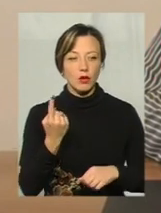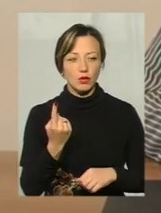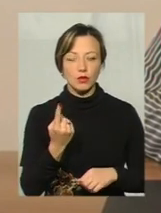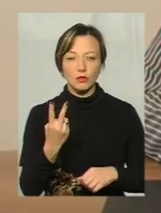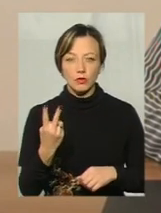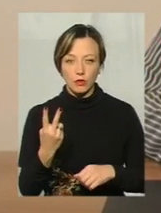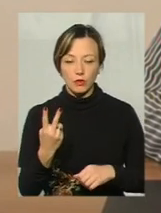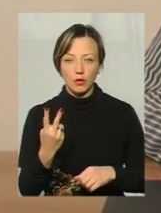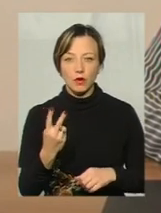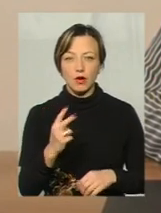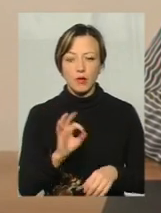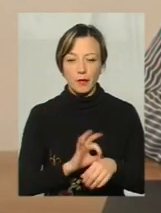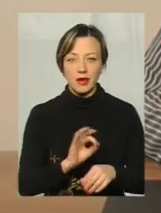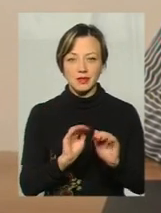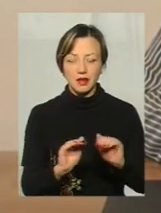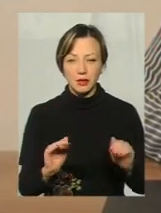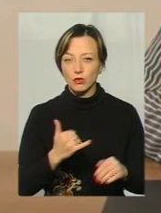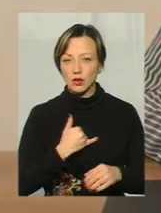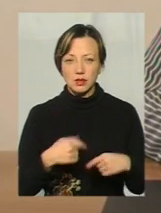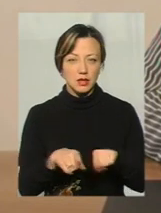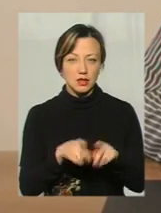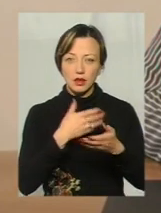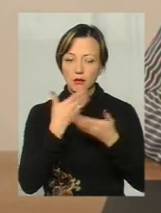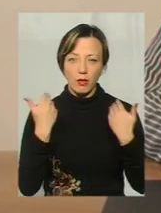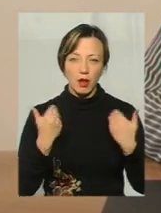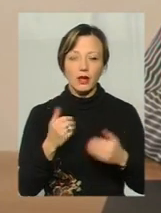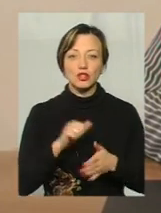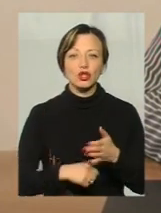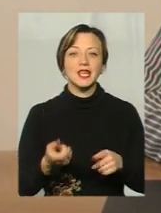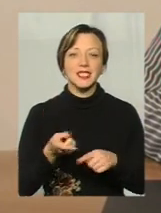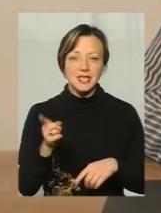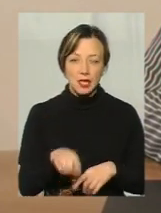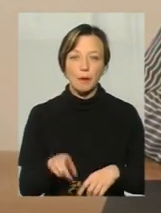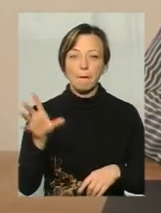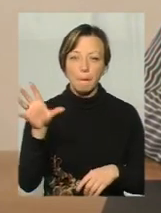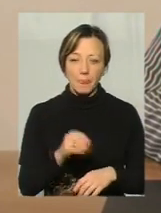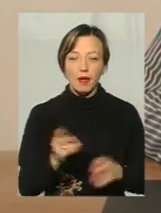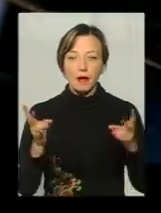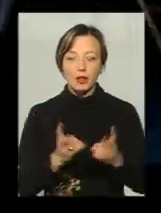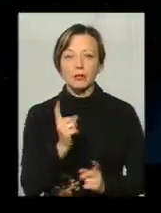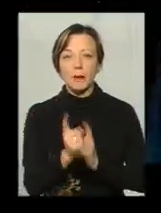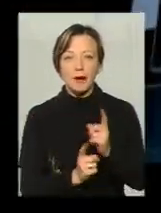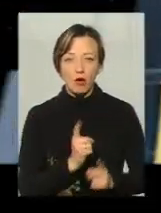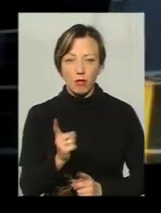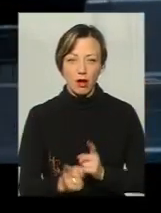одного-двох пацієнтів, у нас їх теж немає. Через це все потрібно переобладнувати.